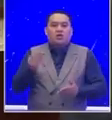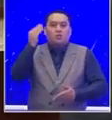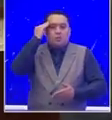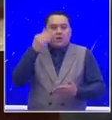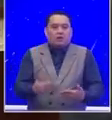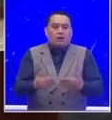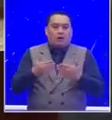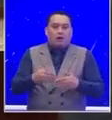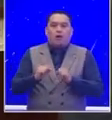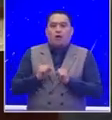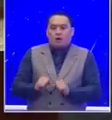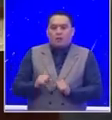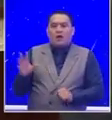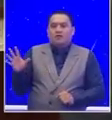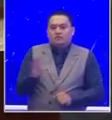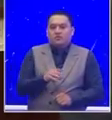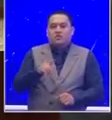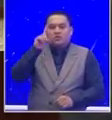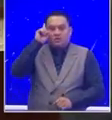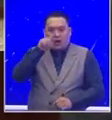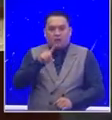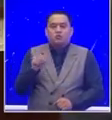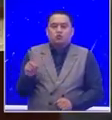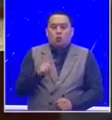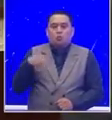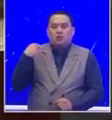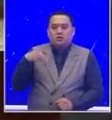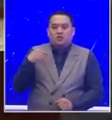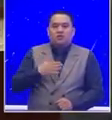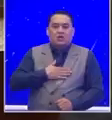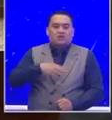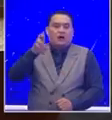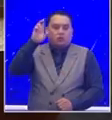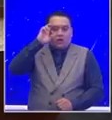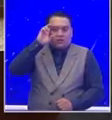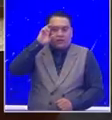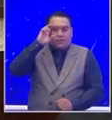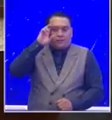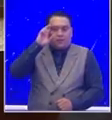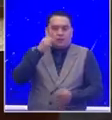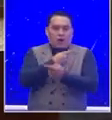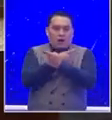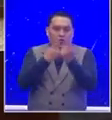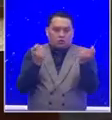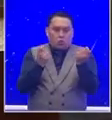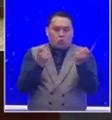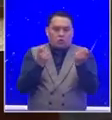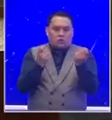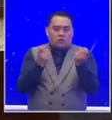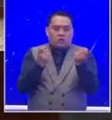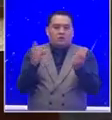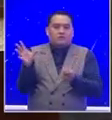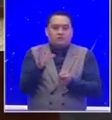предпринимать? Ну, мы все прекрасно знаем, что президент нашей страны озвучил концепцию